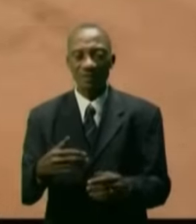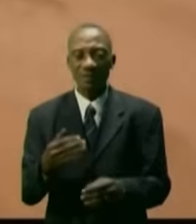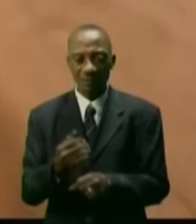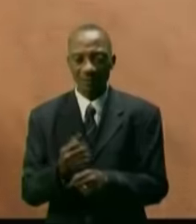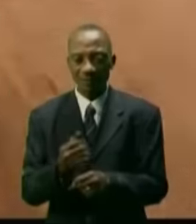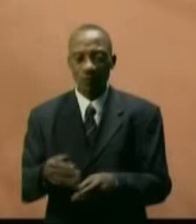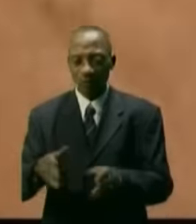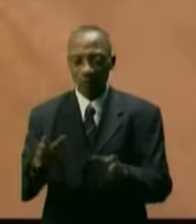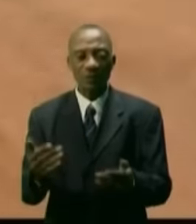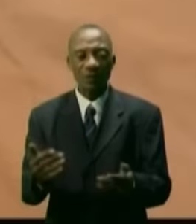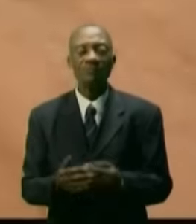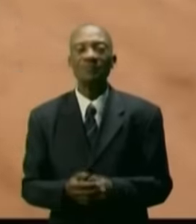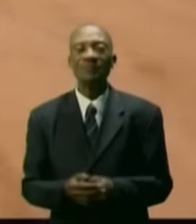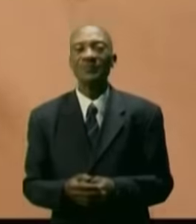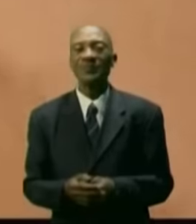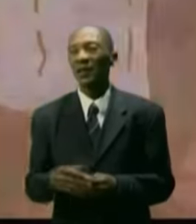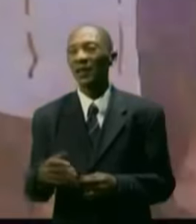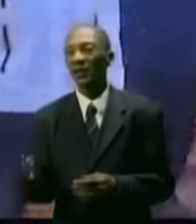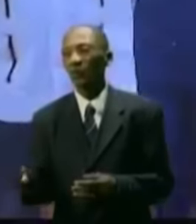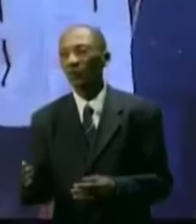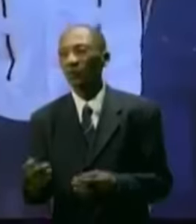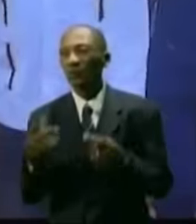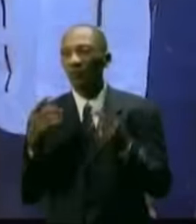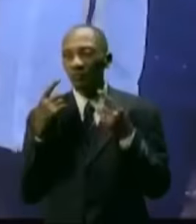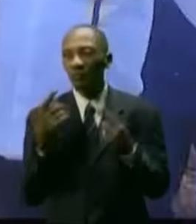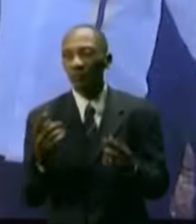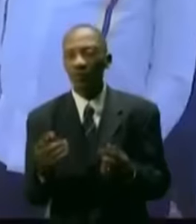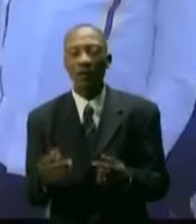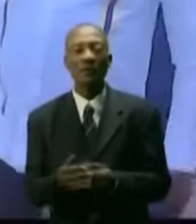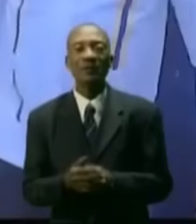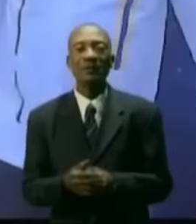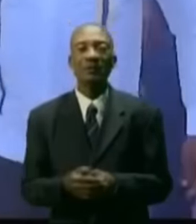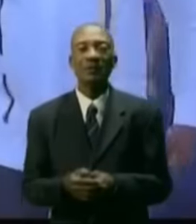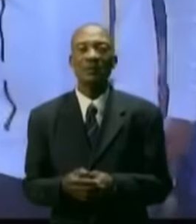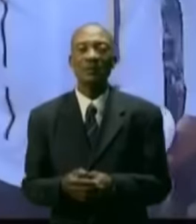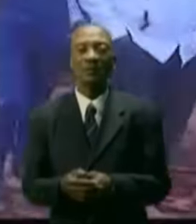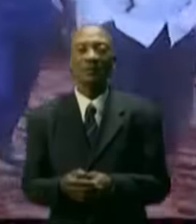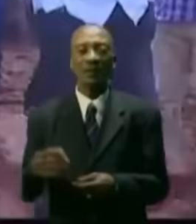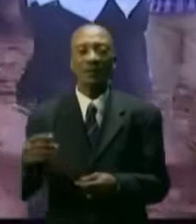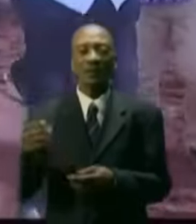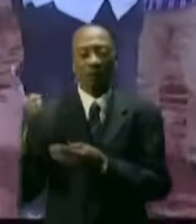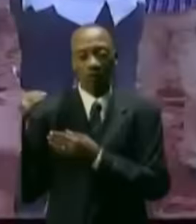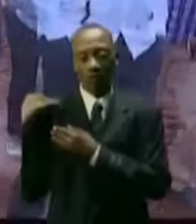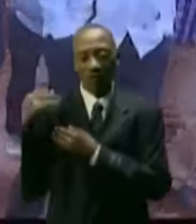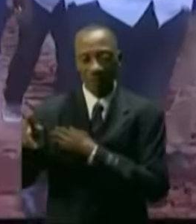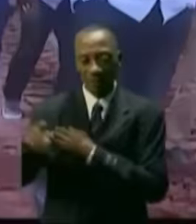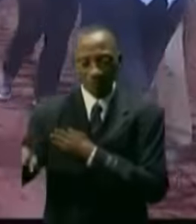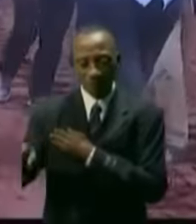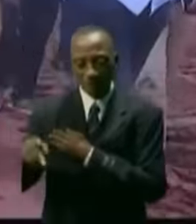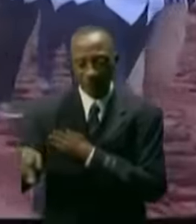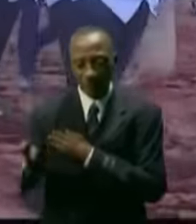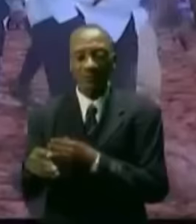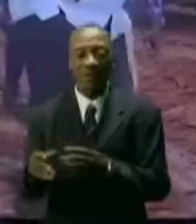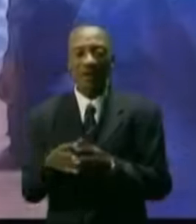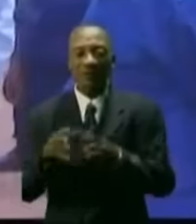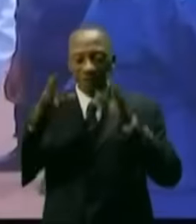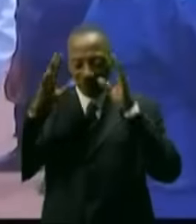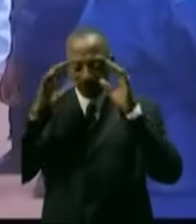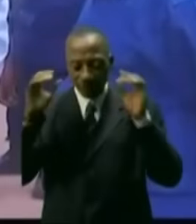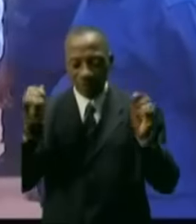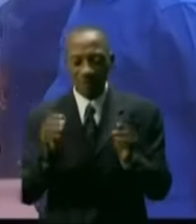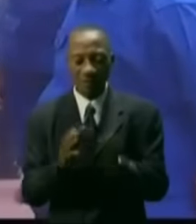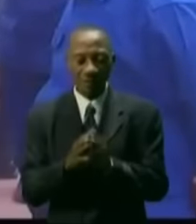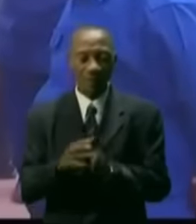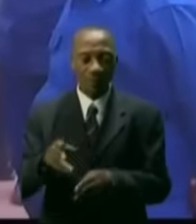dégagé après plusieurs descentes effectuées par l'autorité provinciale qui s'est fait accompagner du président de l'Assemblée